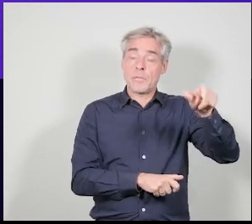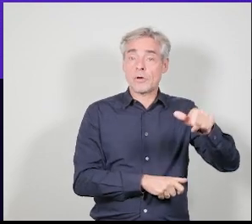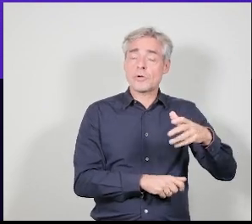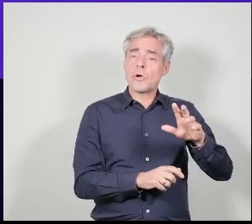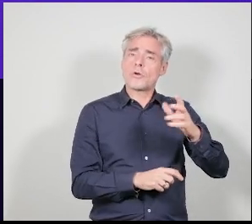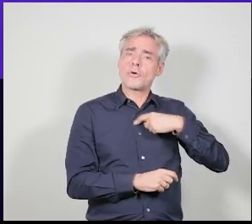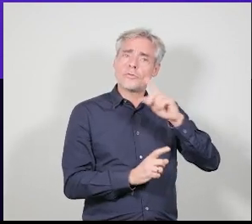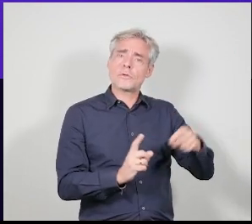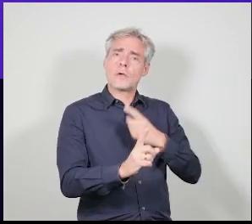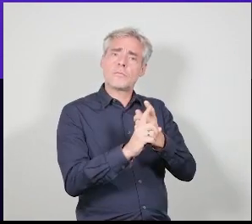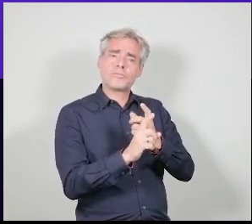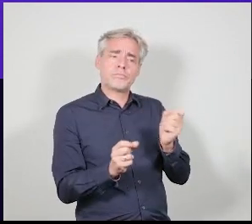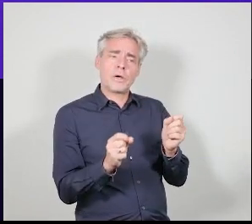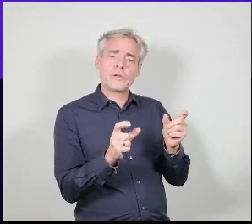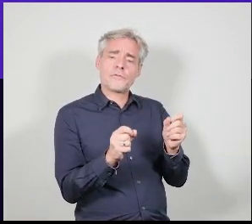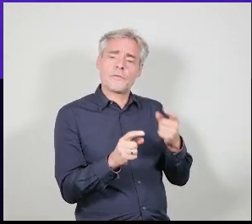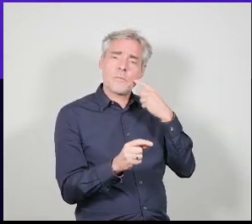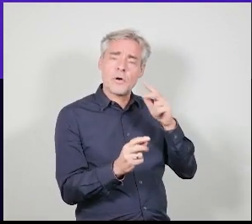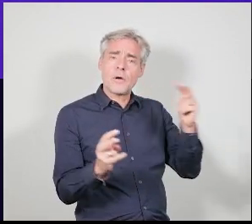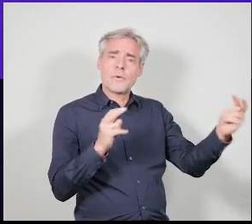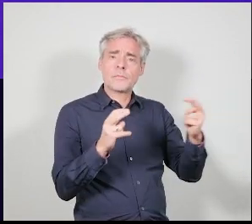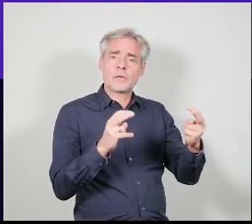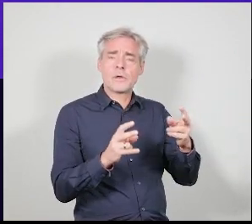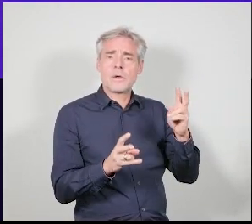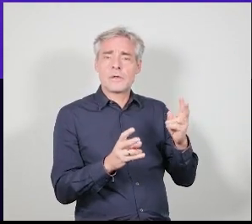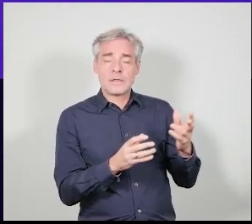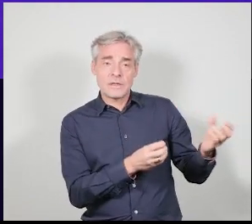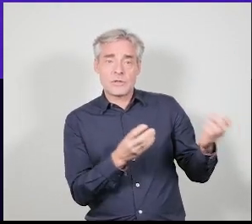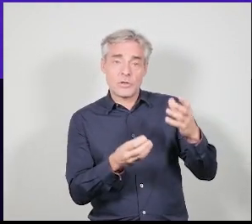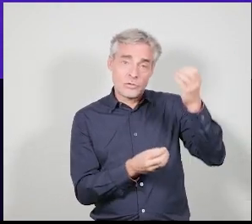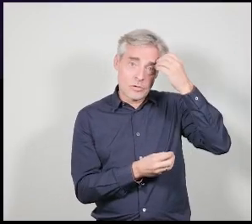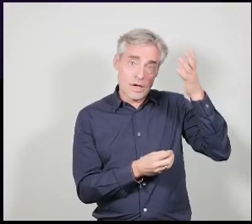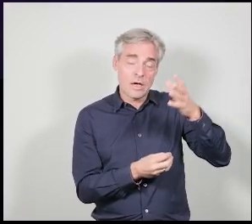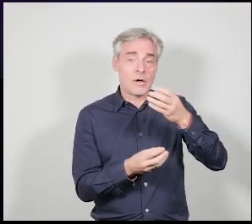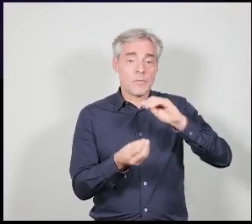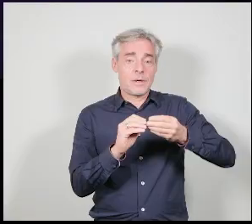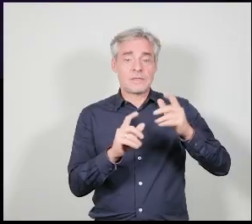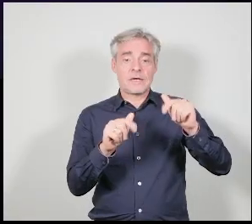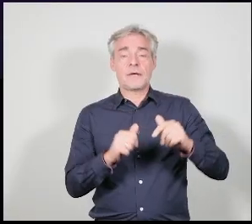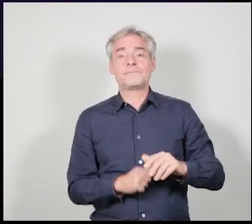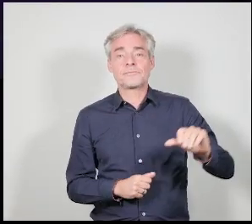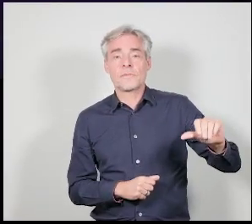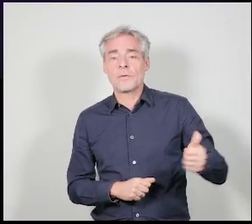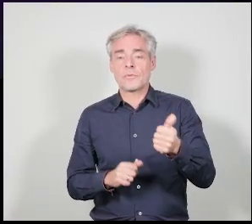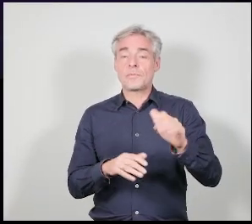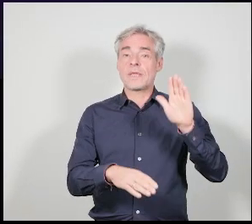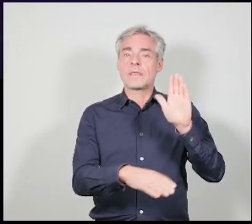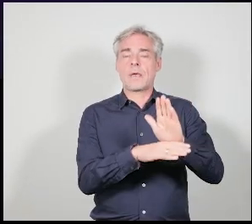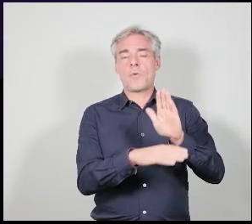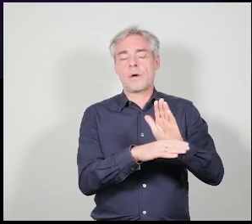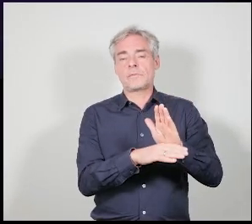allé interviewer par ailleurs pour apporter des regards et qui éclairent un peu ces problématiques-là. Et ces premiers grands témoins,